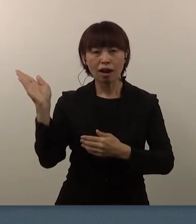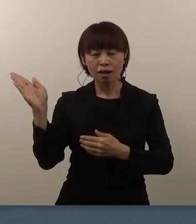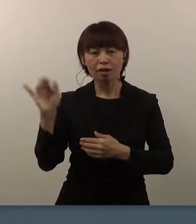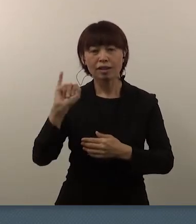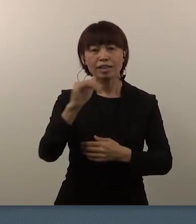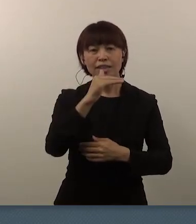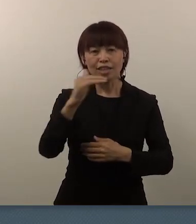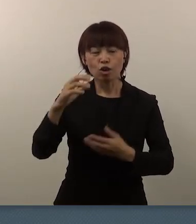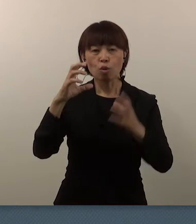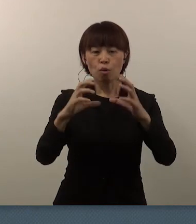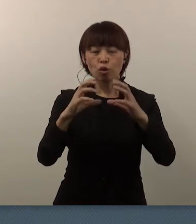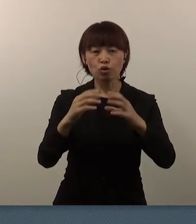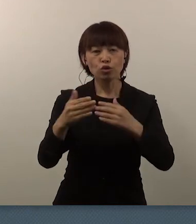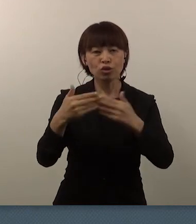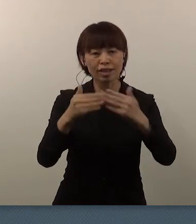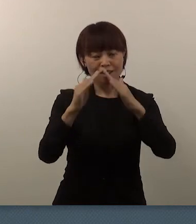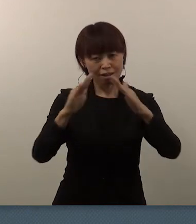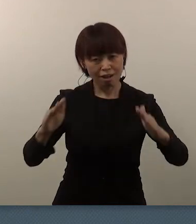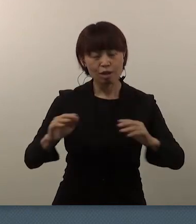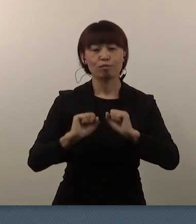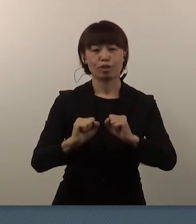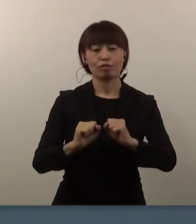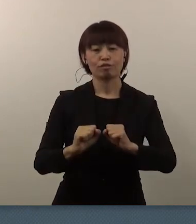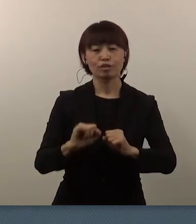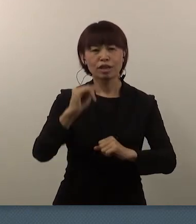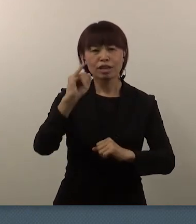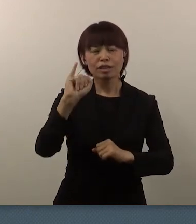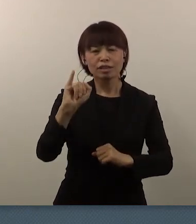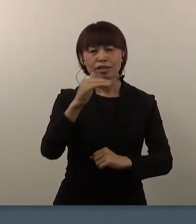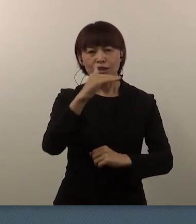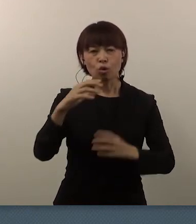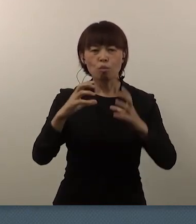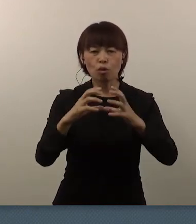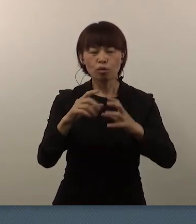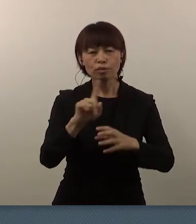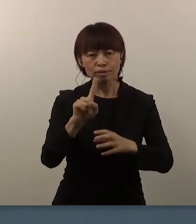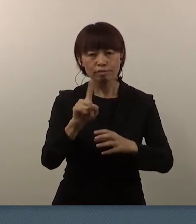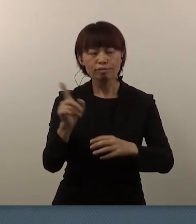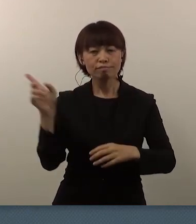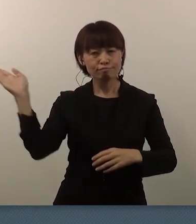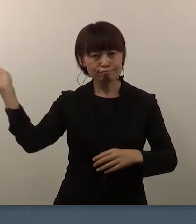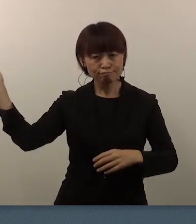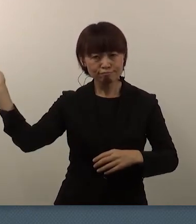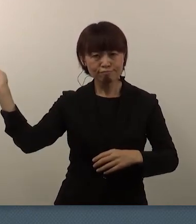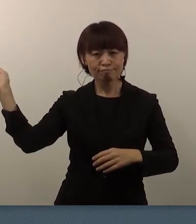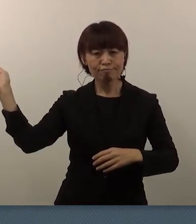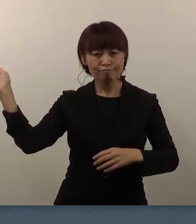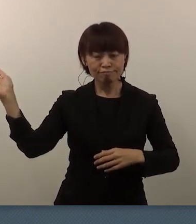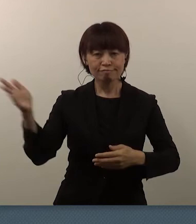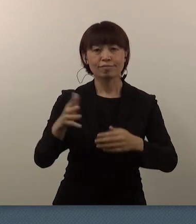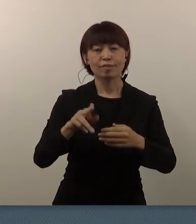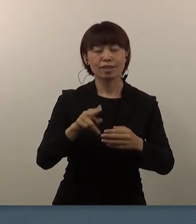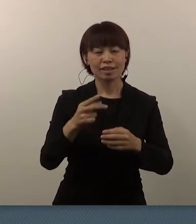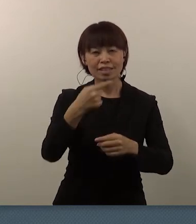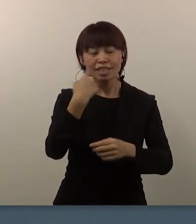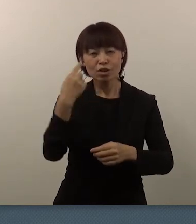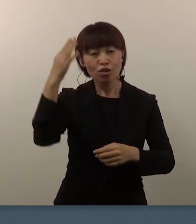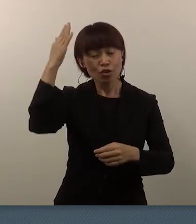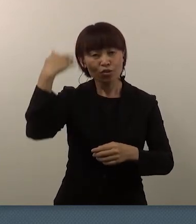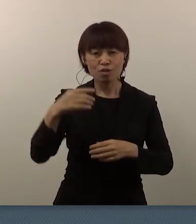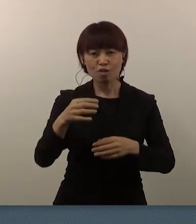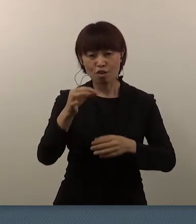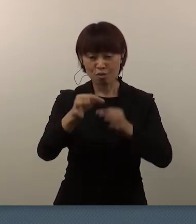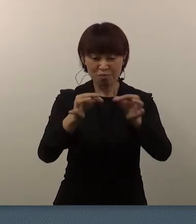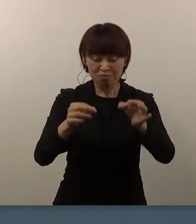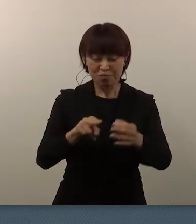ります。囲碁ボールとはこういうものですね。碁盤に見立てた人工芝のマットの上